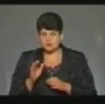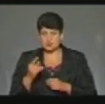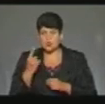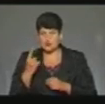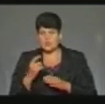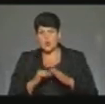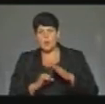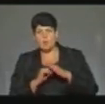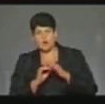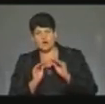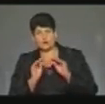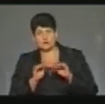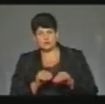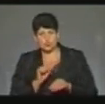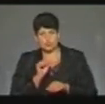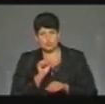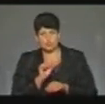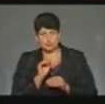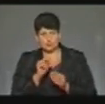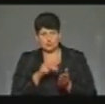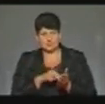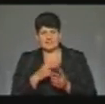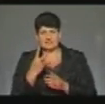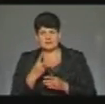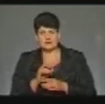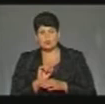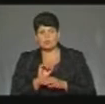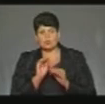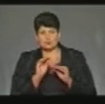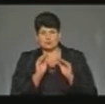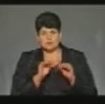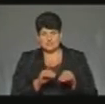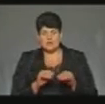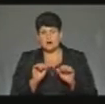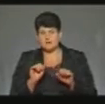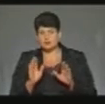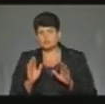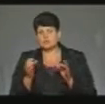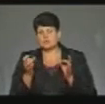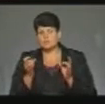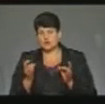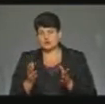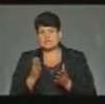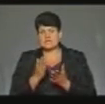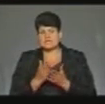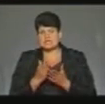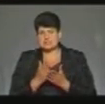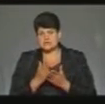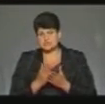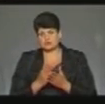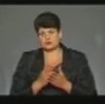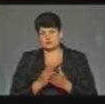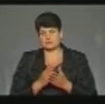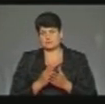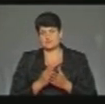опора додатково встановлюватися, значить, дві опори можуть бути встановлені, а може бути просто на існуючих стовбах навішені